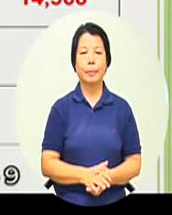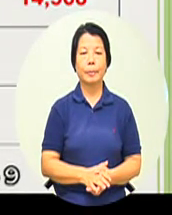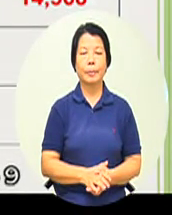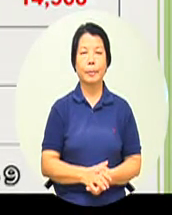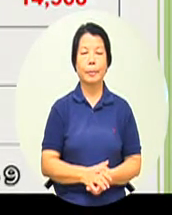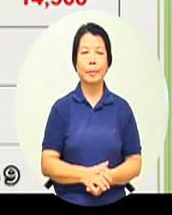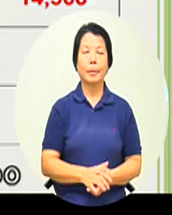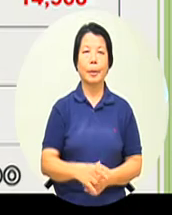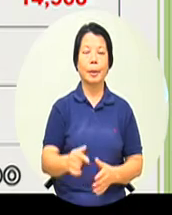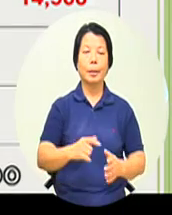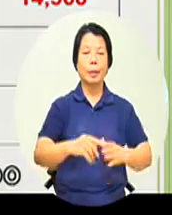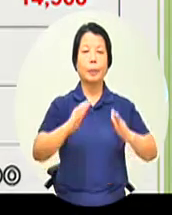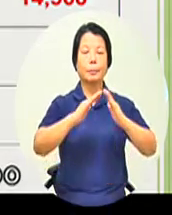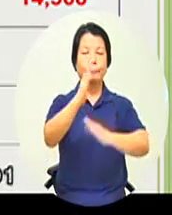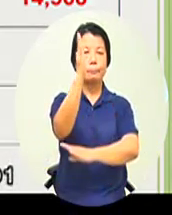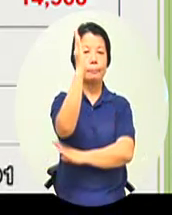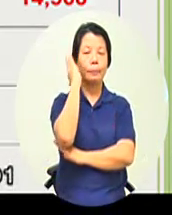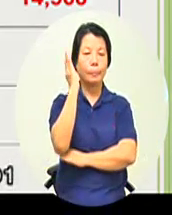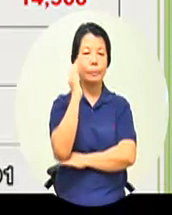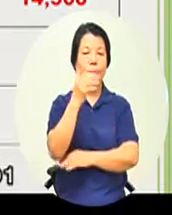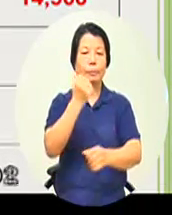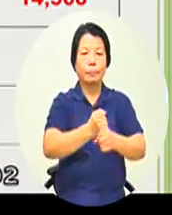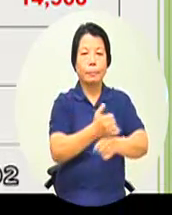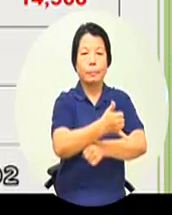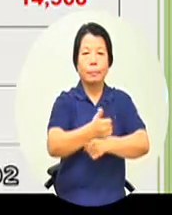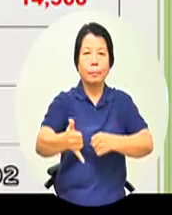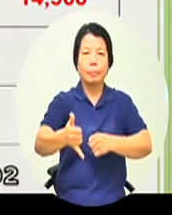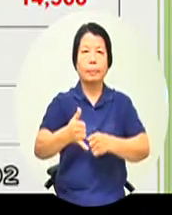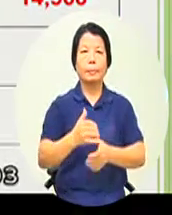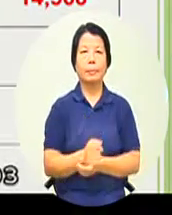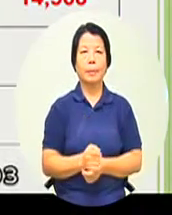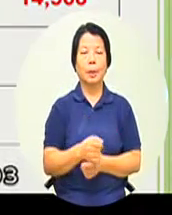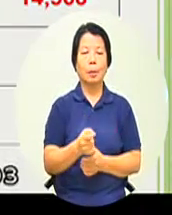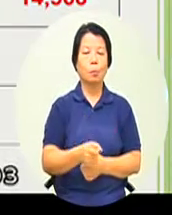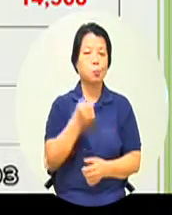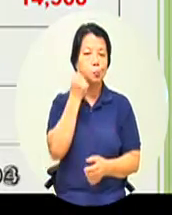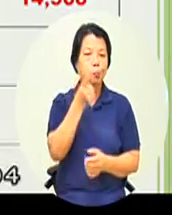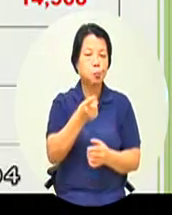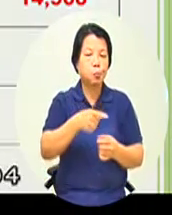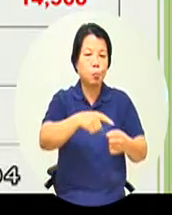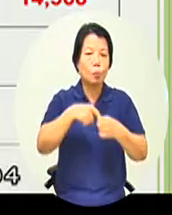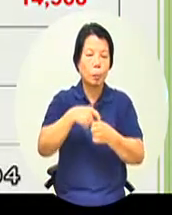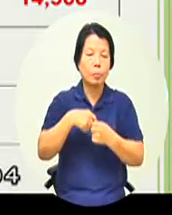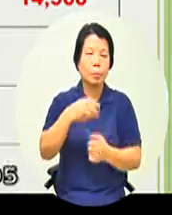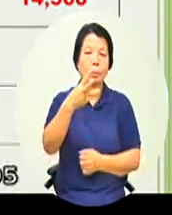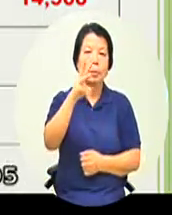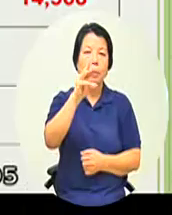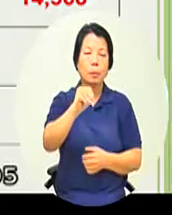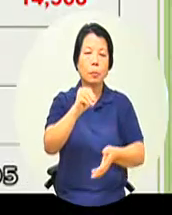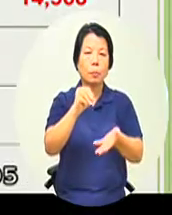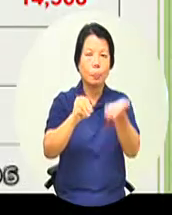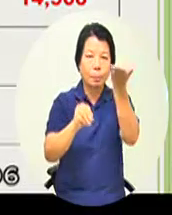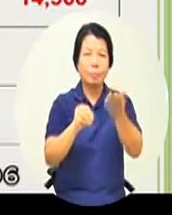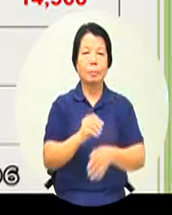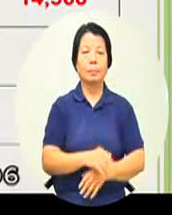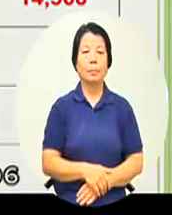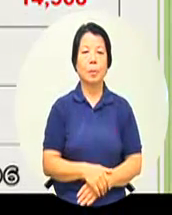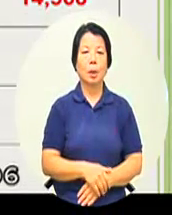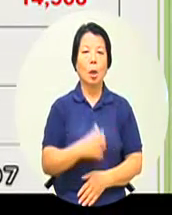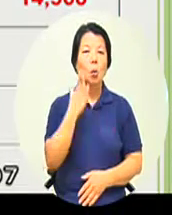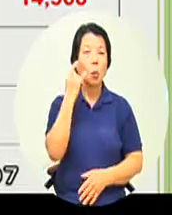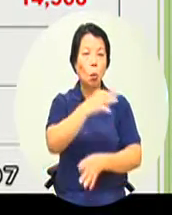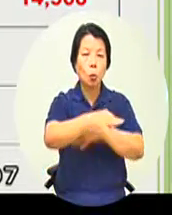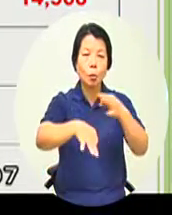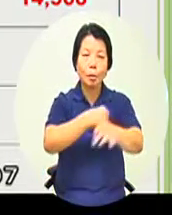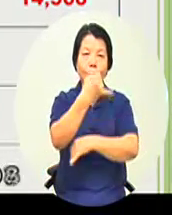工就好啊，当一个工友，一个技工，哦，因一个月或者因一个月三万几块尔嘛。啊，三万几块，若是讲较无经济较无好